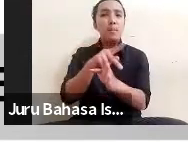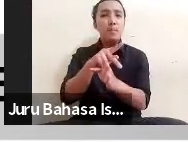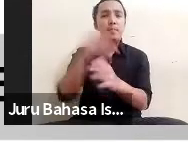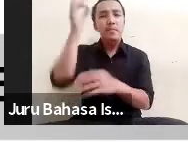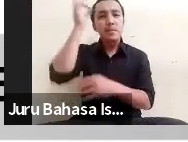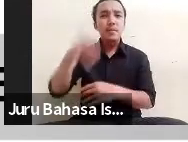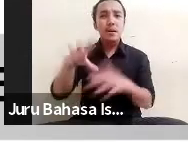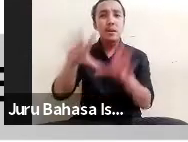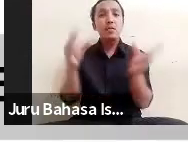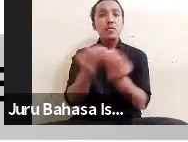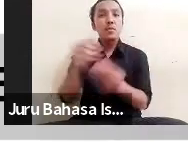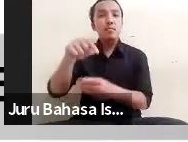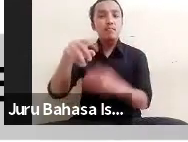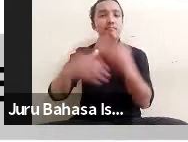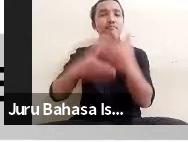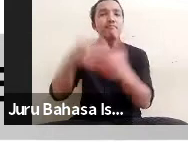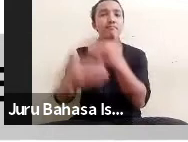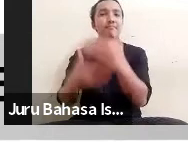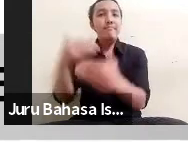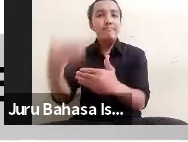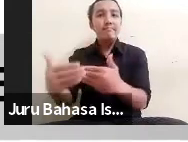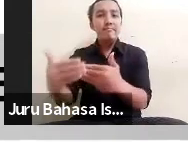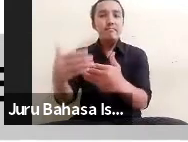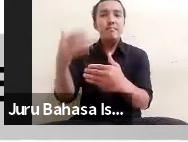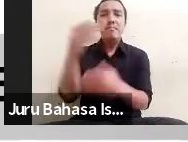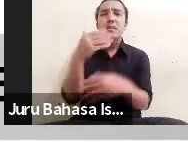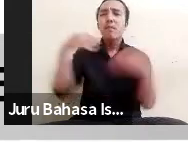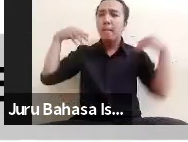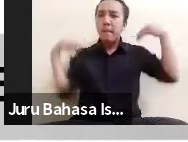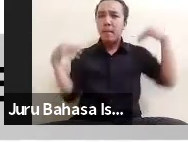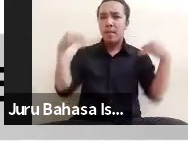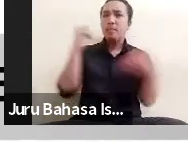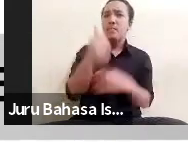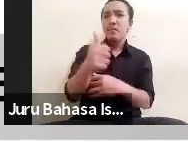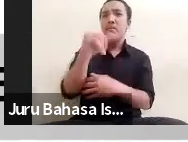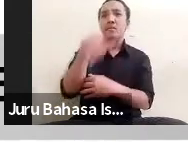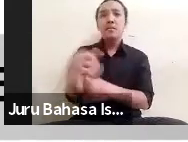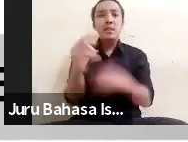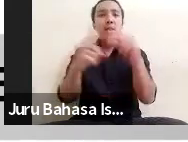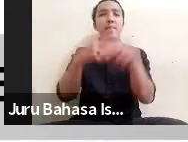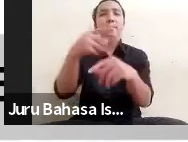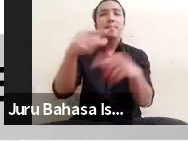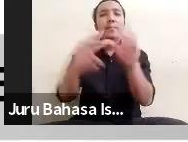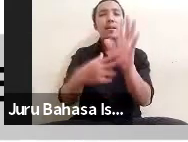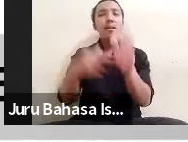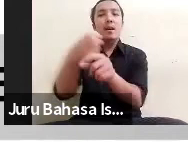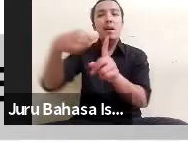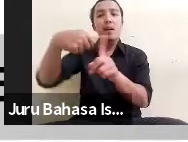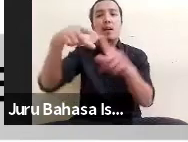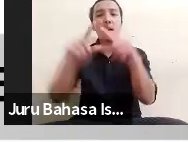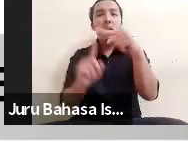lambat laun difabel juga bisa menjadi perangkat desa. Ini juga salah satu kemajuan yang cukup